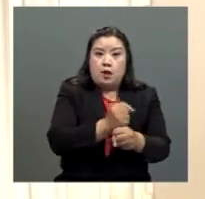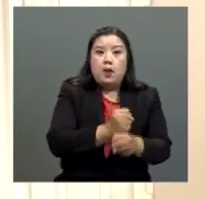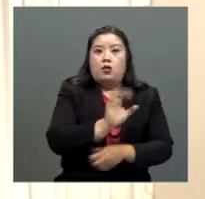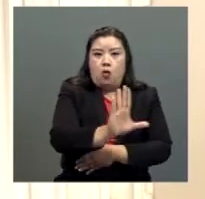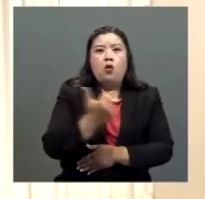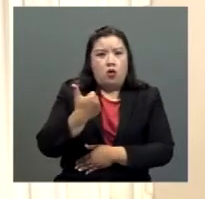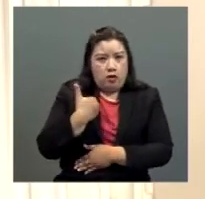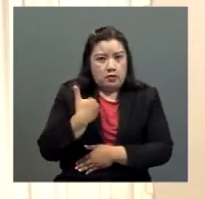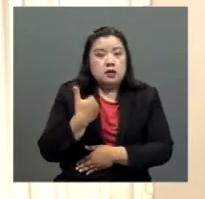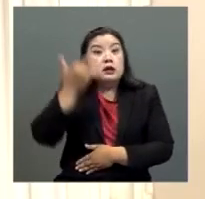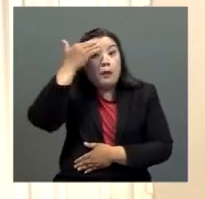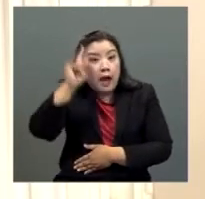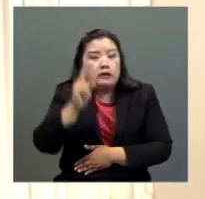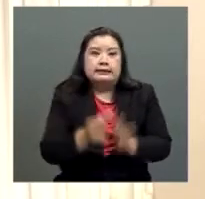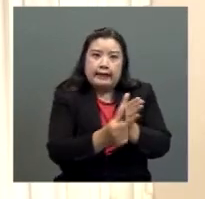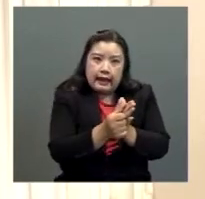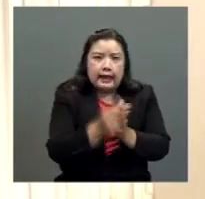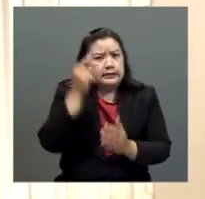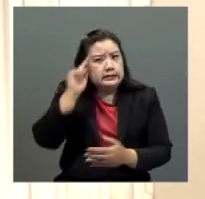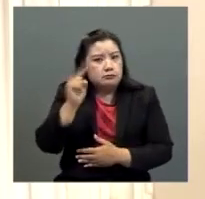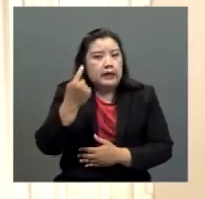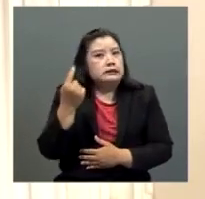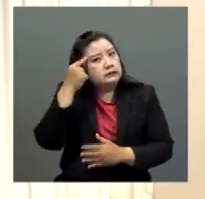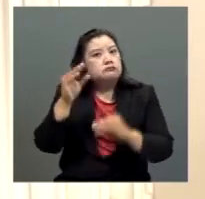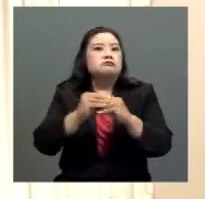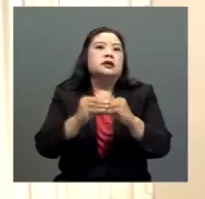ะมีคำตอบที่ดีและมีความคิดที่ดีได้ด้วย